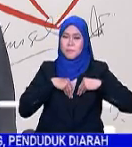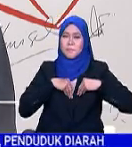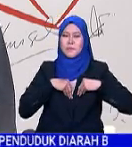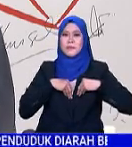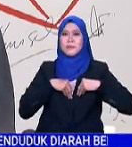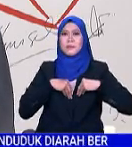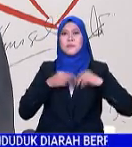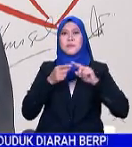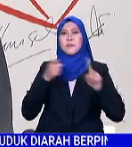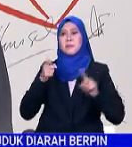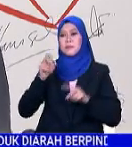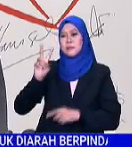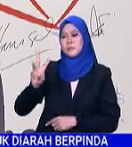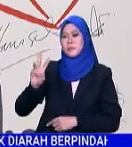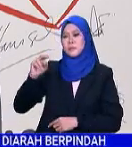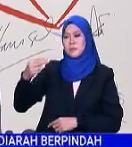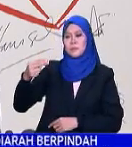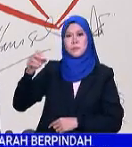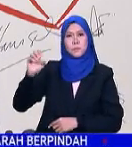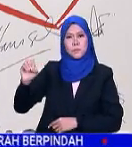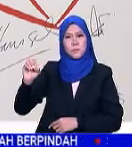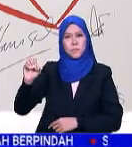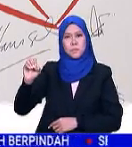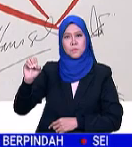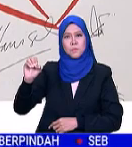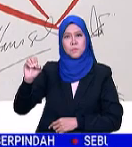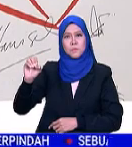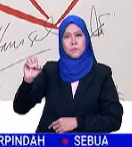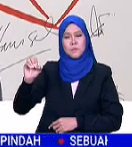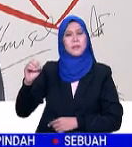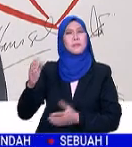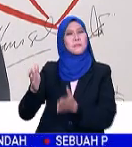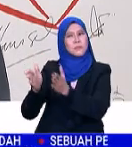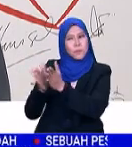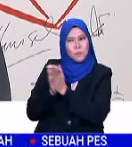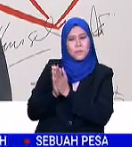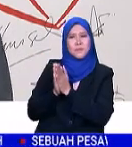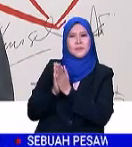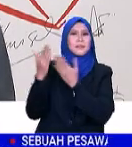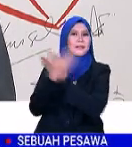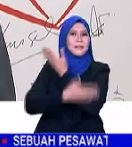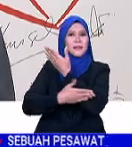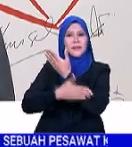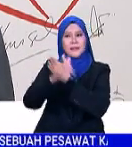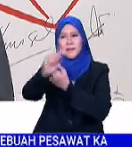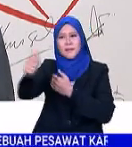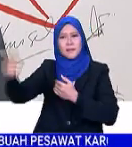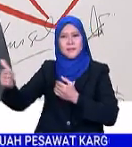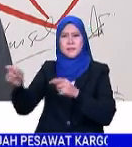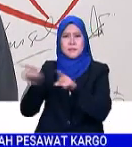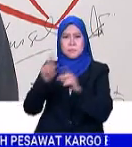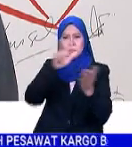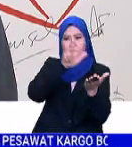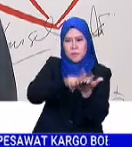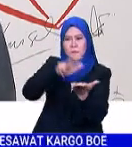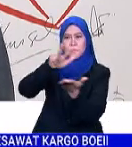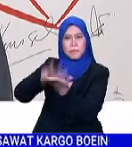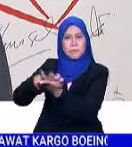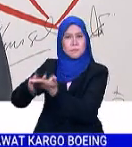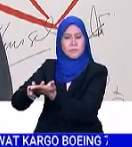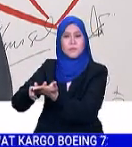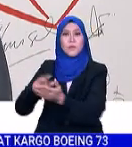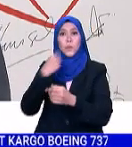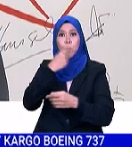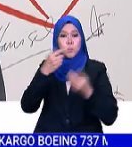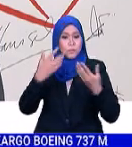oleh WHO, maka kita mohon supaya negara-negara lain juga mengiktiraf mereka yang